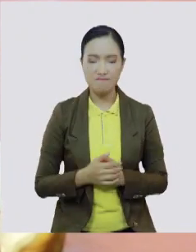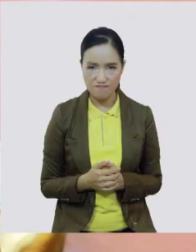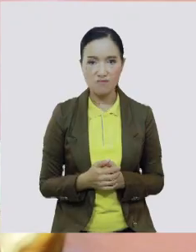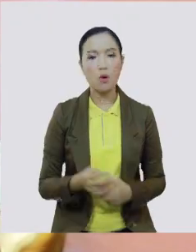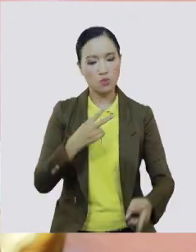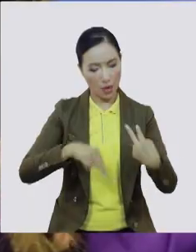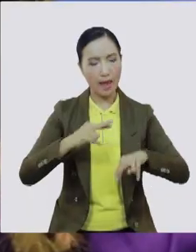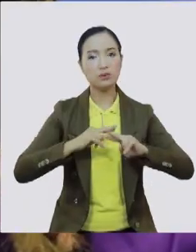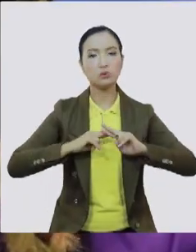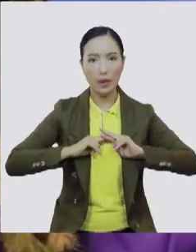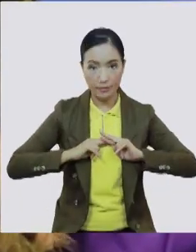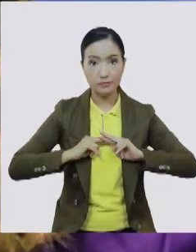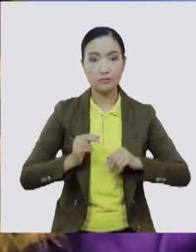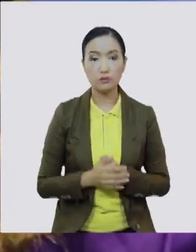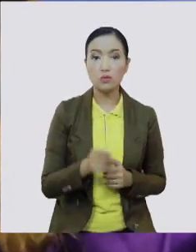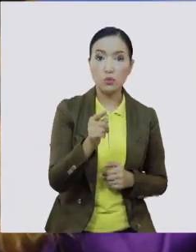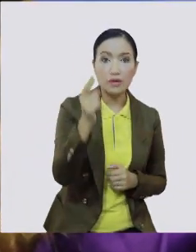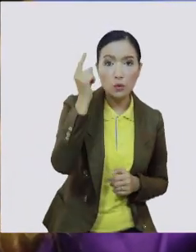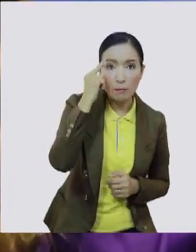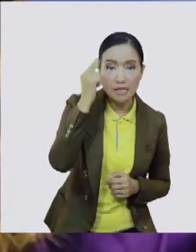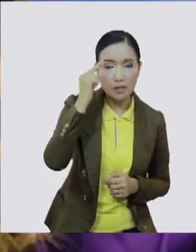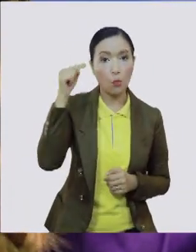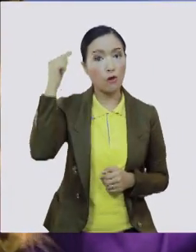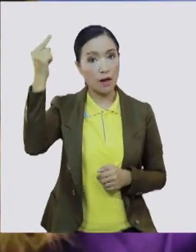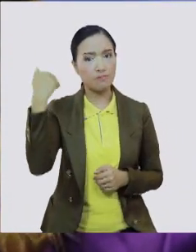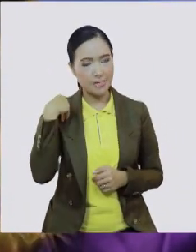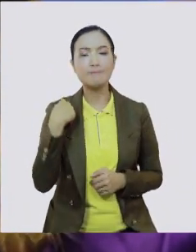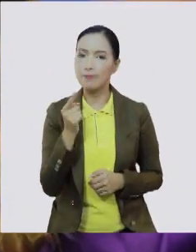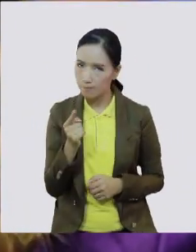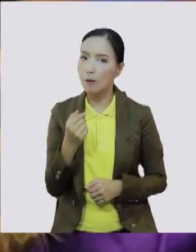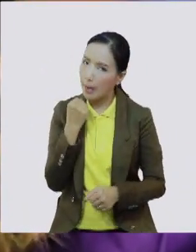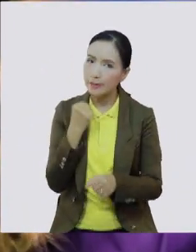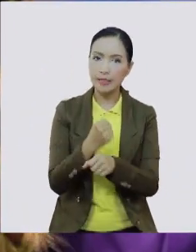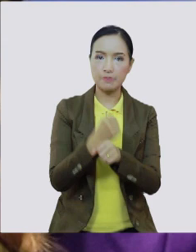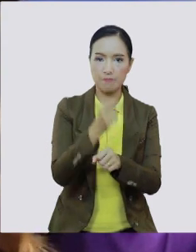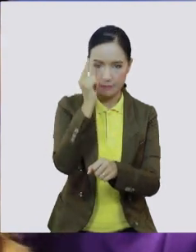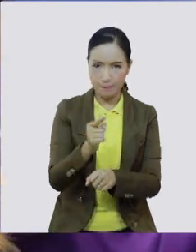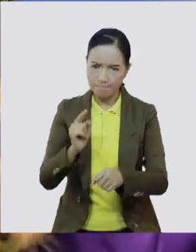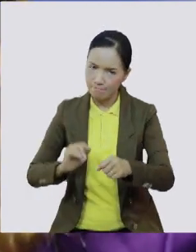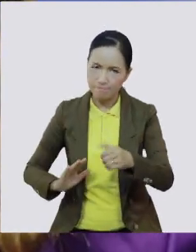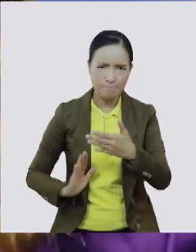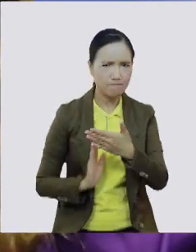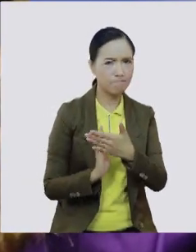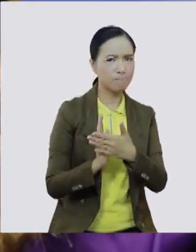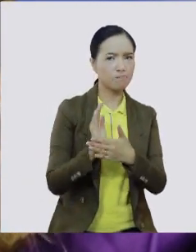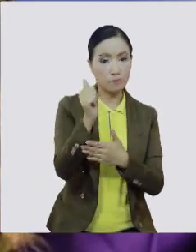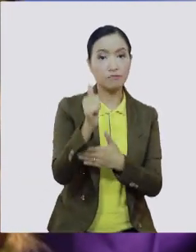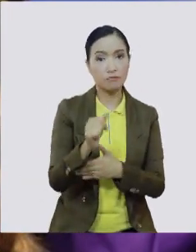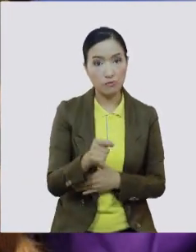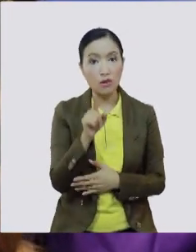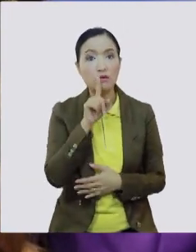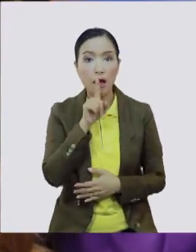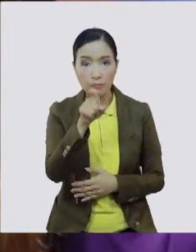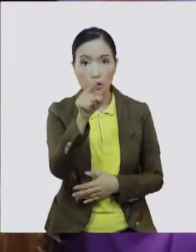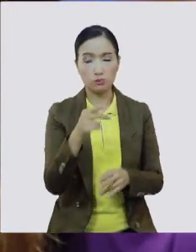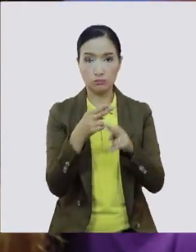ดูแลตัวเองถ้าคุณมีความคิดความฝันอะทำความคิดความฝันนั่นอะให้ไปให้ถึงที่สุดแล้วต้องถามตัวเองว่าคุณทำเต็ม